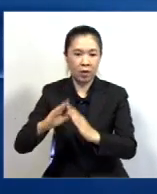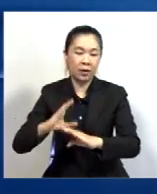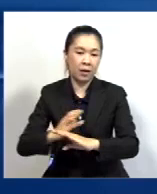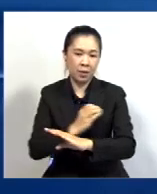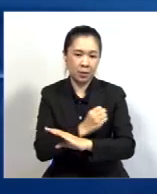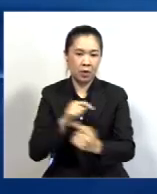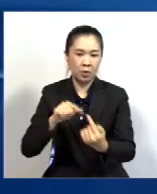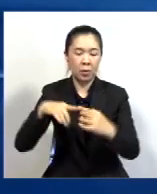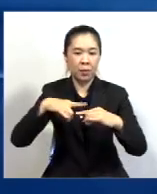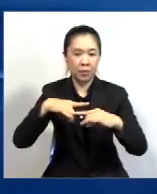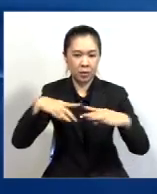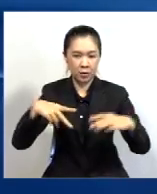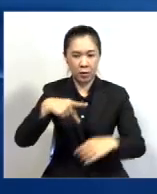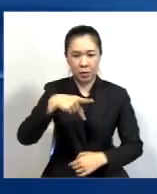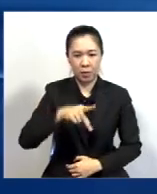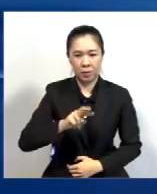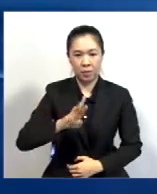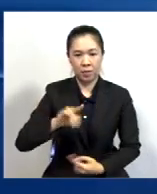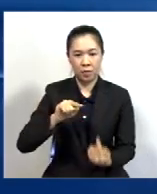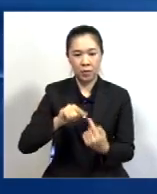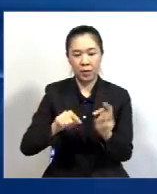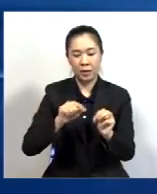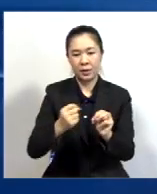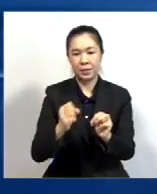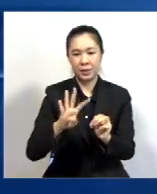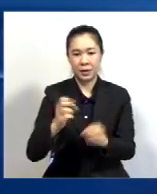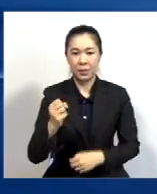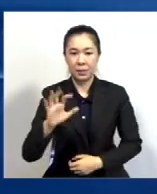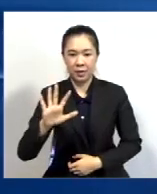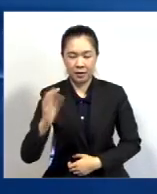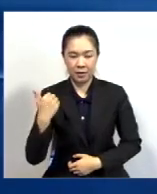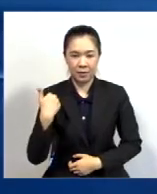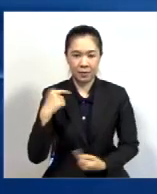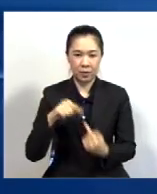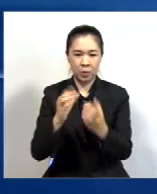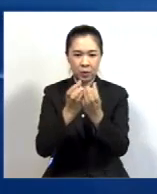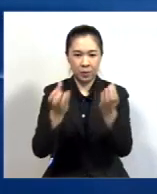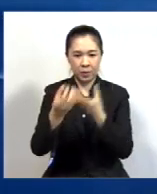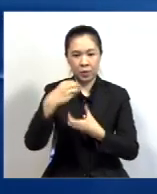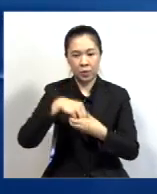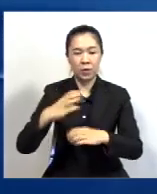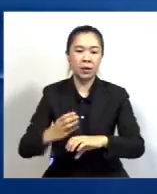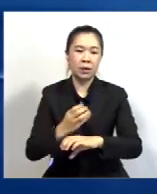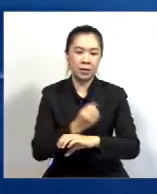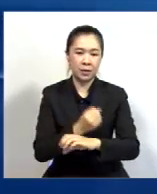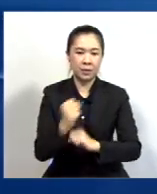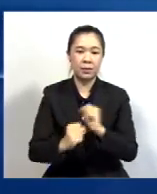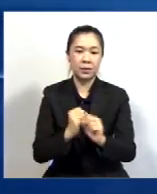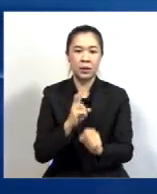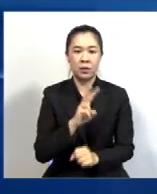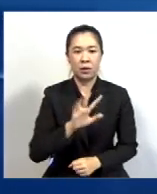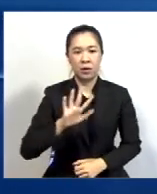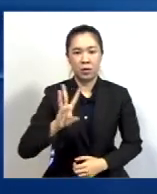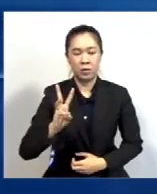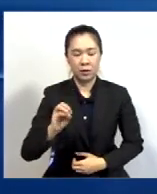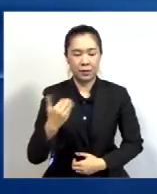ามบทบัญญัติมาตรา14หรือมาตรา15แห่งพระราชบัญญัติประกอบรัฐธรรมนูญว่าด้วยพรรคการเมืองพุทธศักราช2560จึ